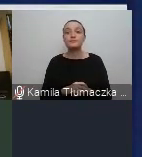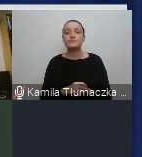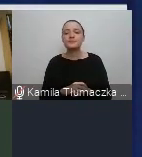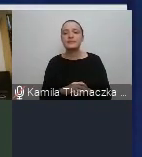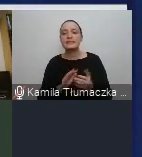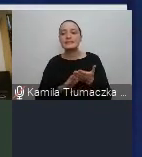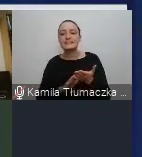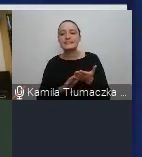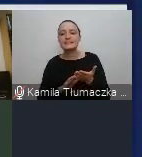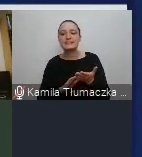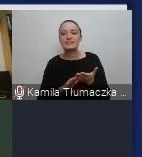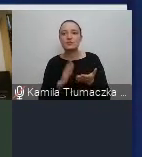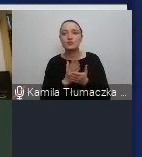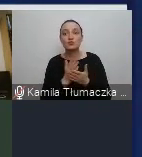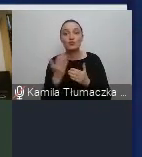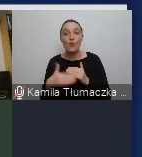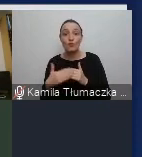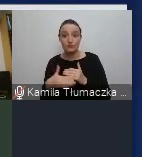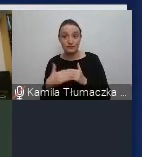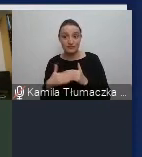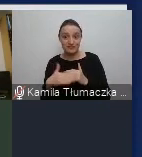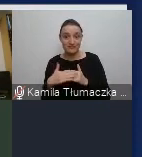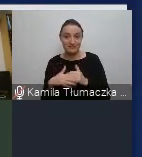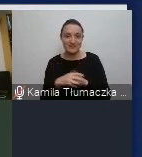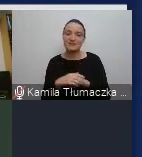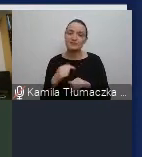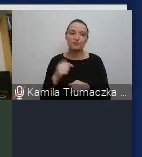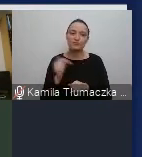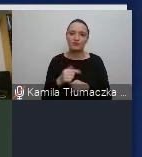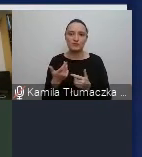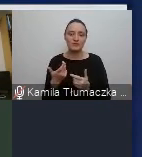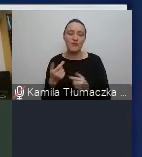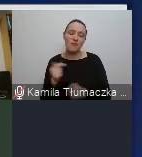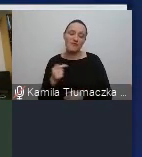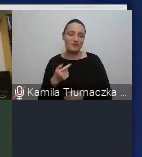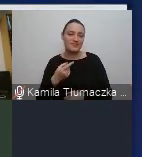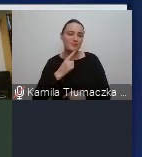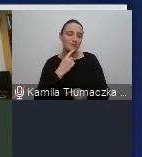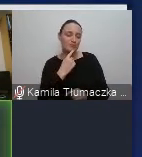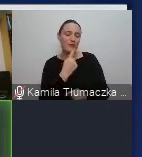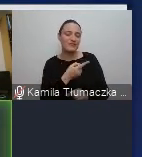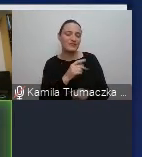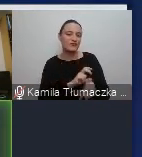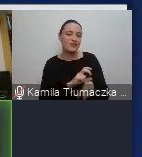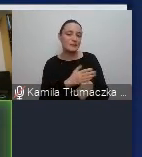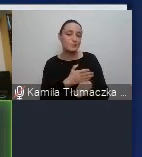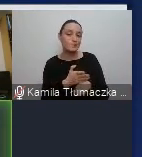ja wiem, że Pani mnie chyba nie widzi. Już kończymy. Ja muszę tutaj swój obowiązek. Tak,